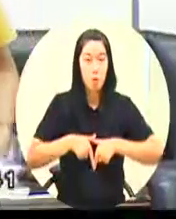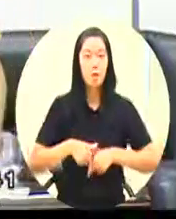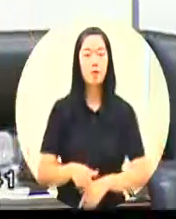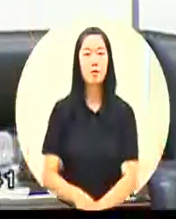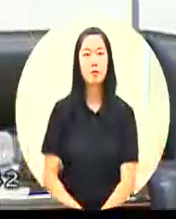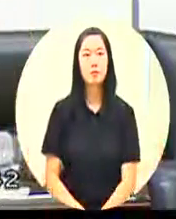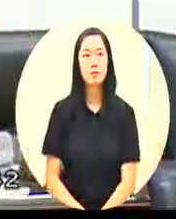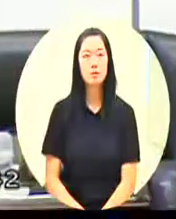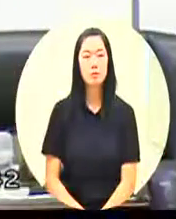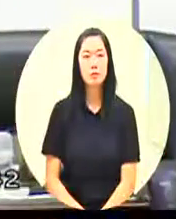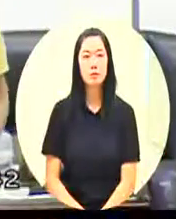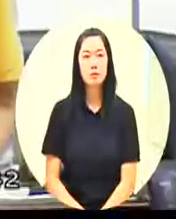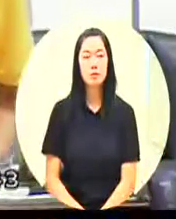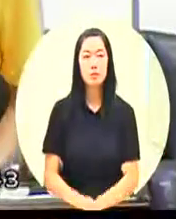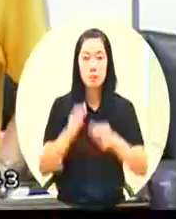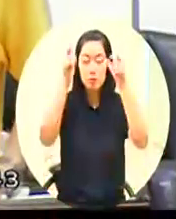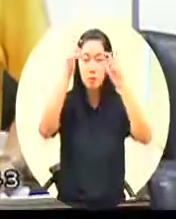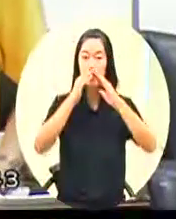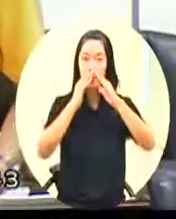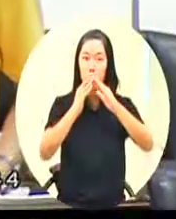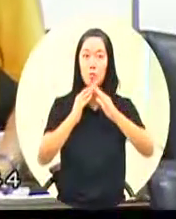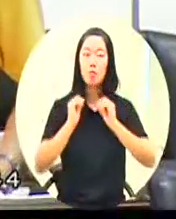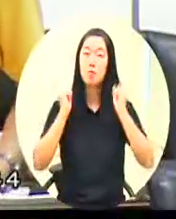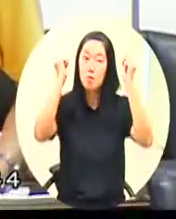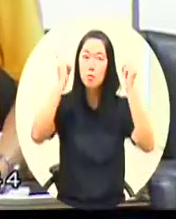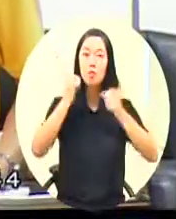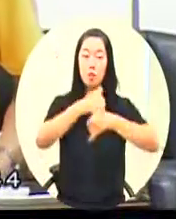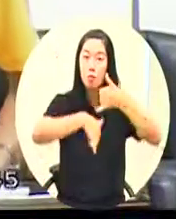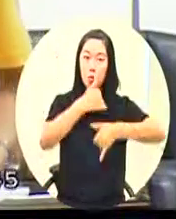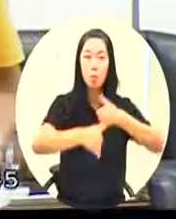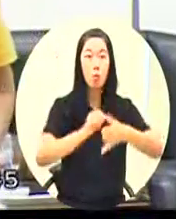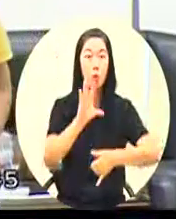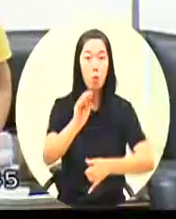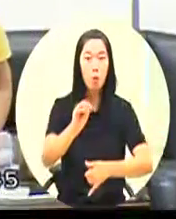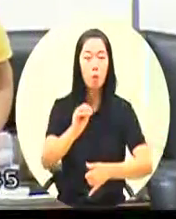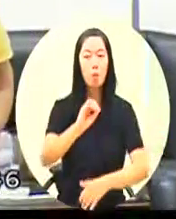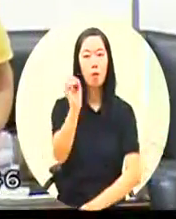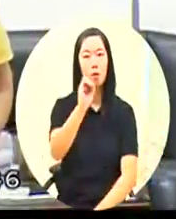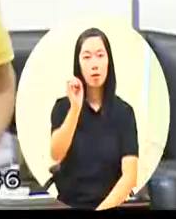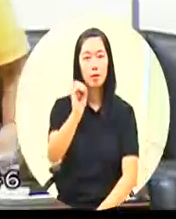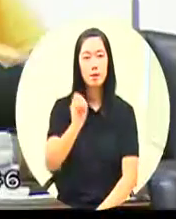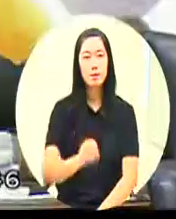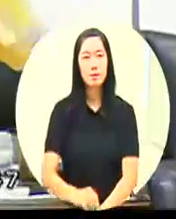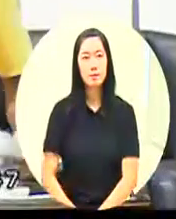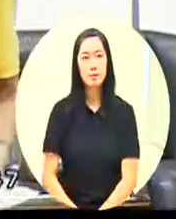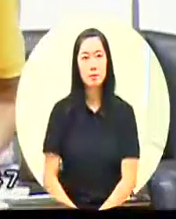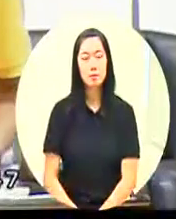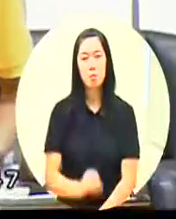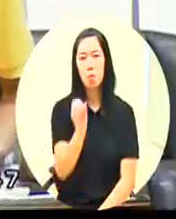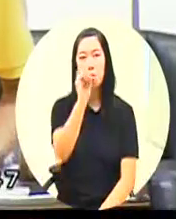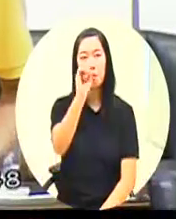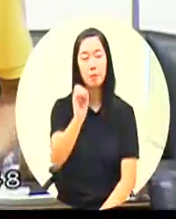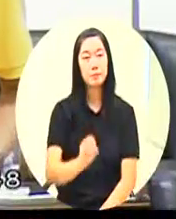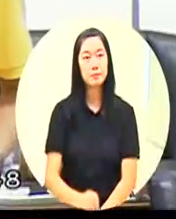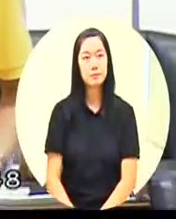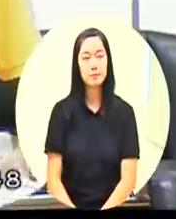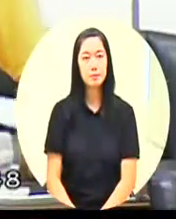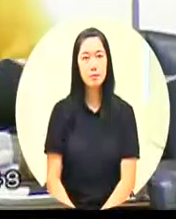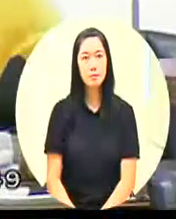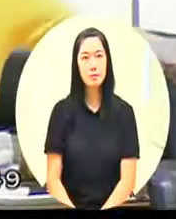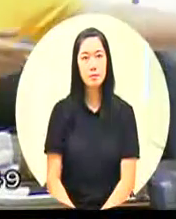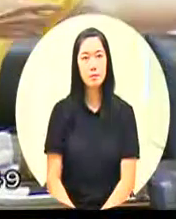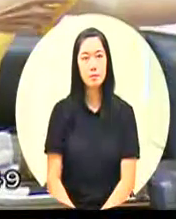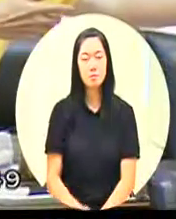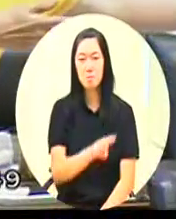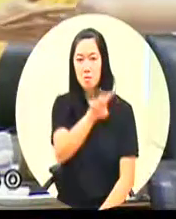央嘛，真无意思。高雄市有体育活动休闲中心吗？没半个，没有半个，都是